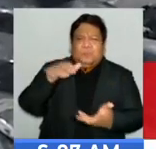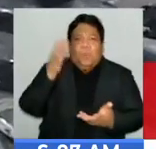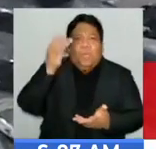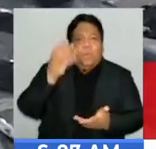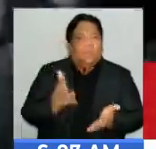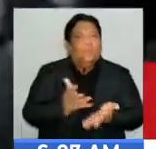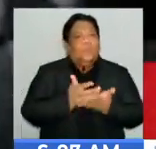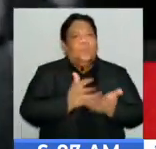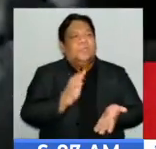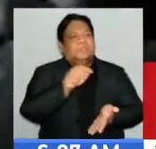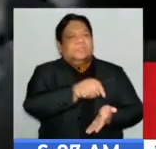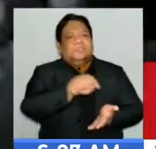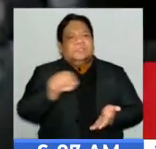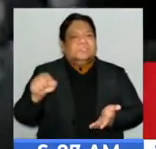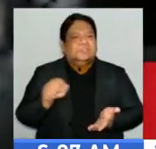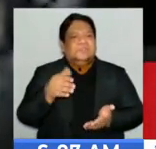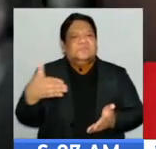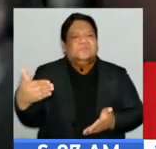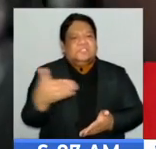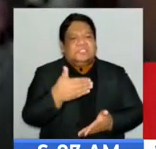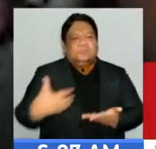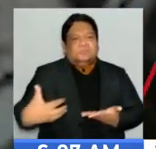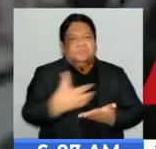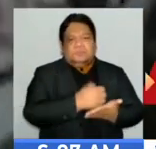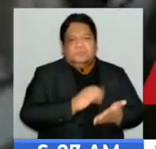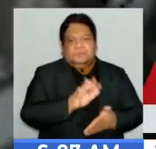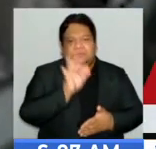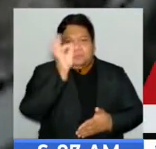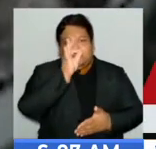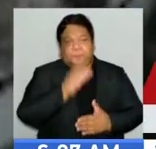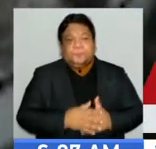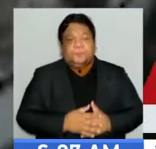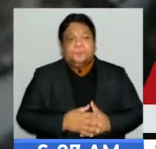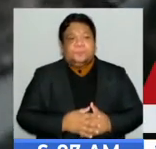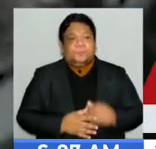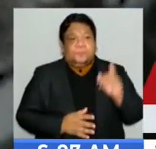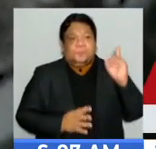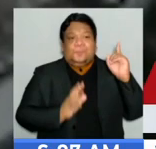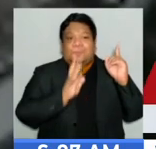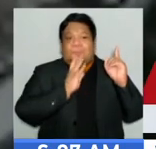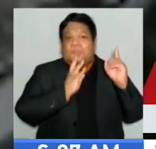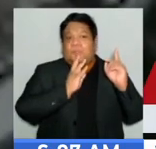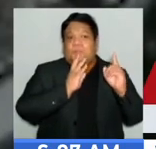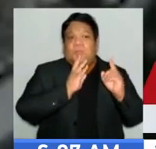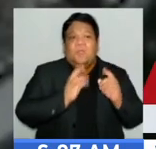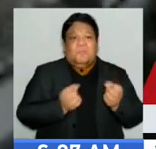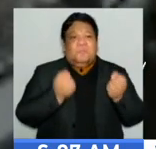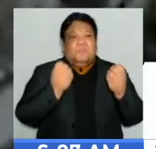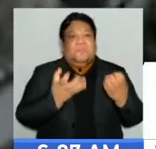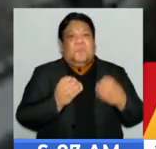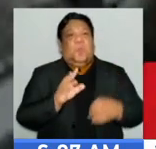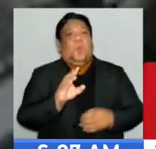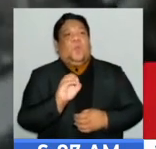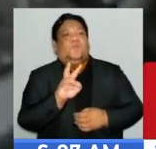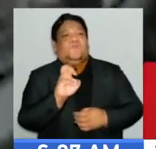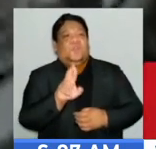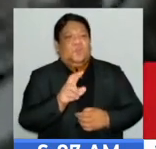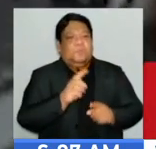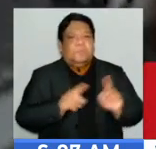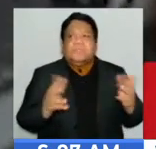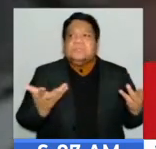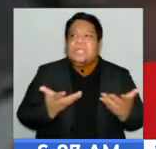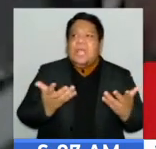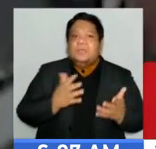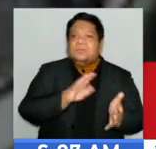Pilipino sobra isda kaya lang hindi napakinabangan hindi lang kakulangan ng post service facility isa rin doon yung